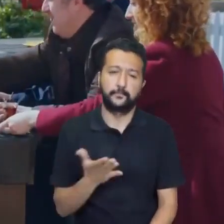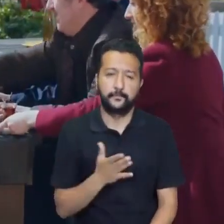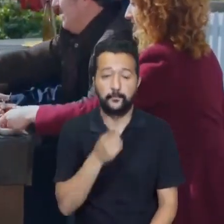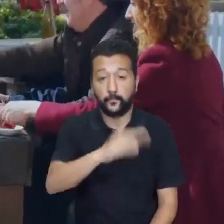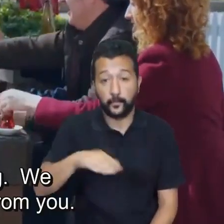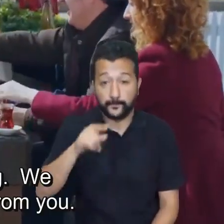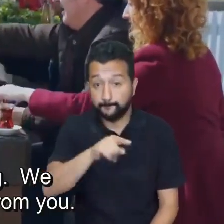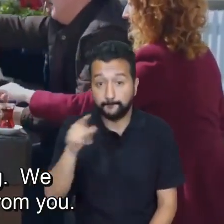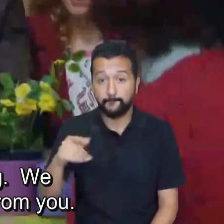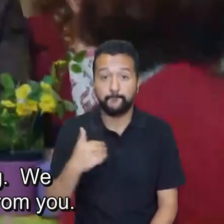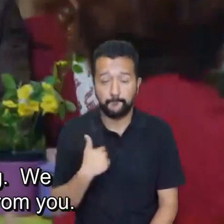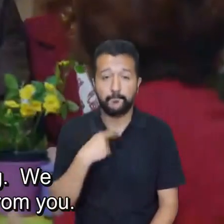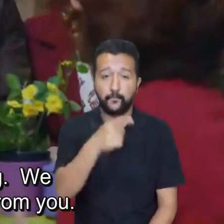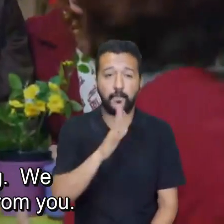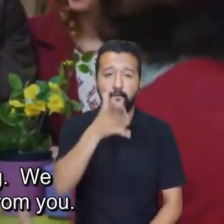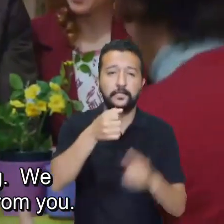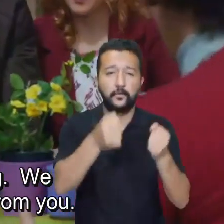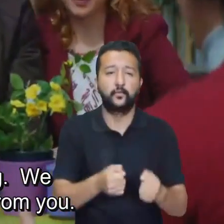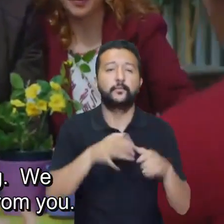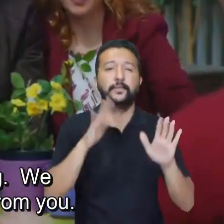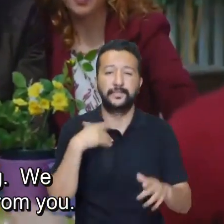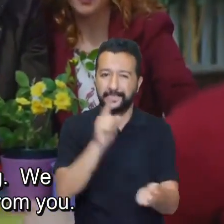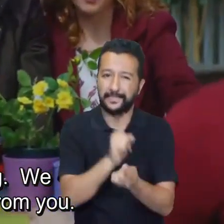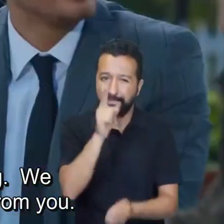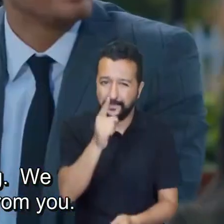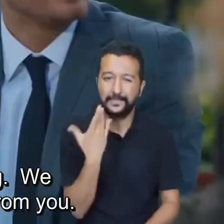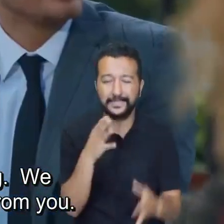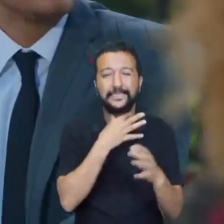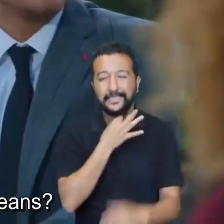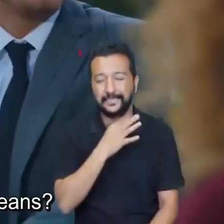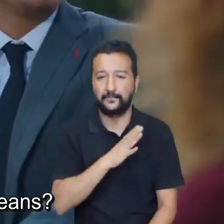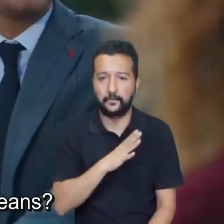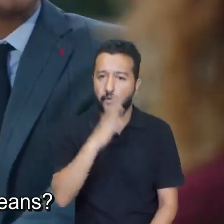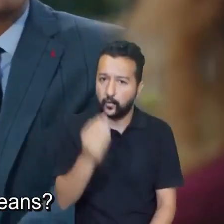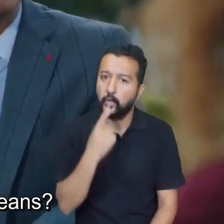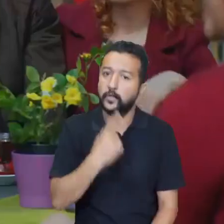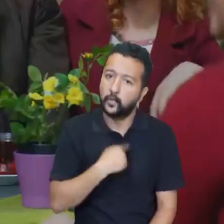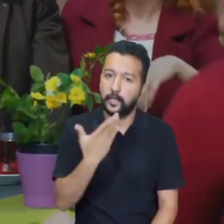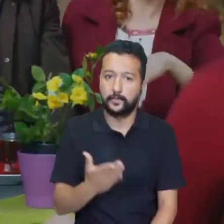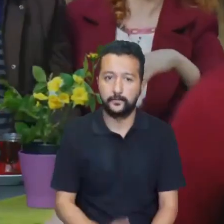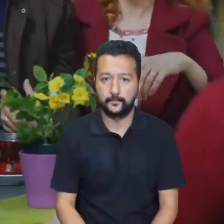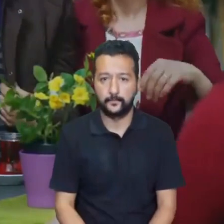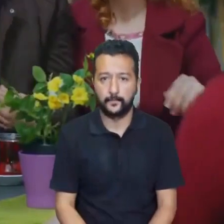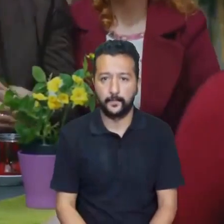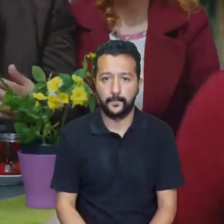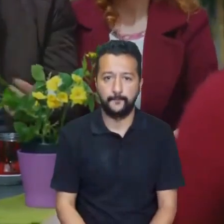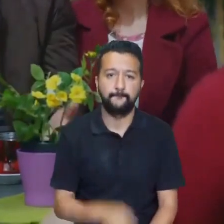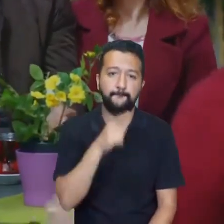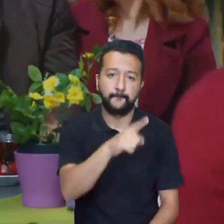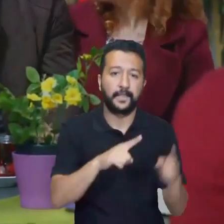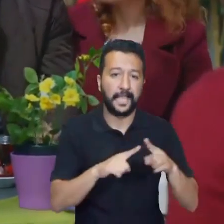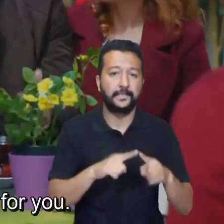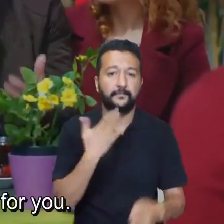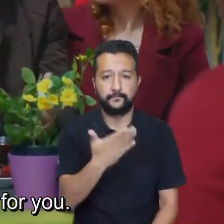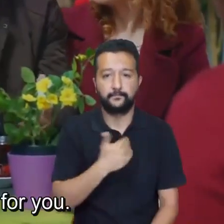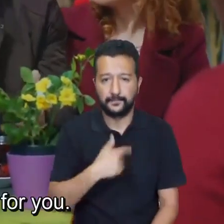çağırmazdık. Çocuklar, biz çok tutmayacağız sizi. Bizim sizden sadece bir ricamız olacak. Tabii abi, ne demek? Ya